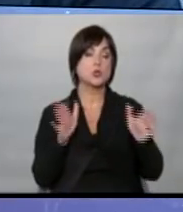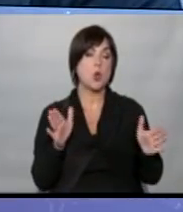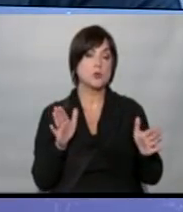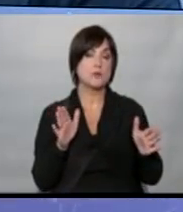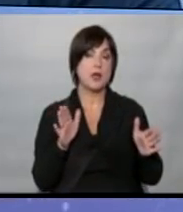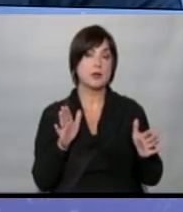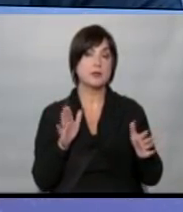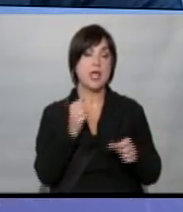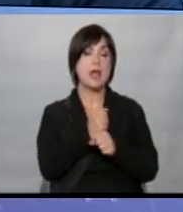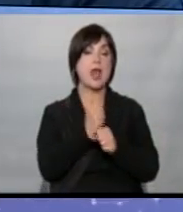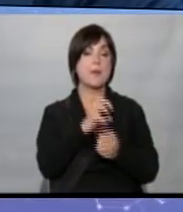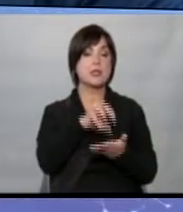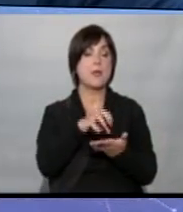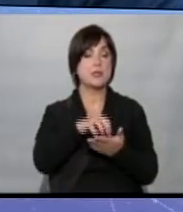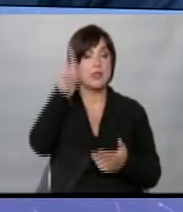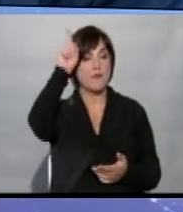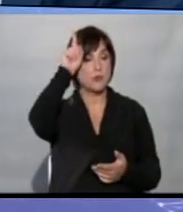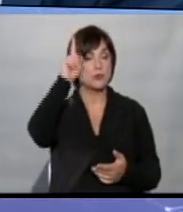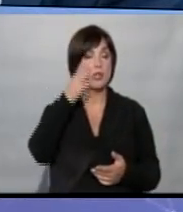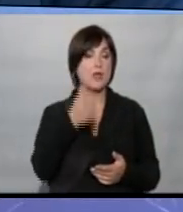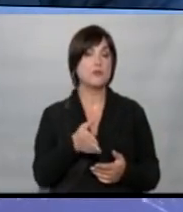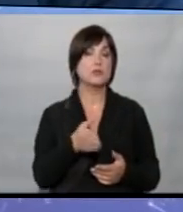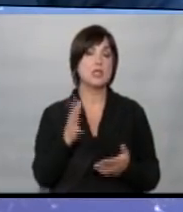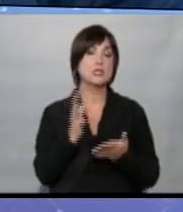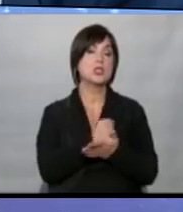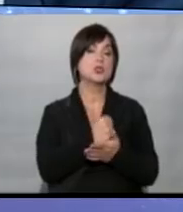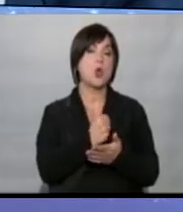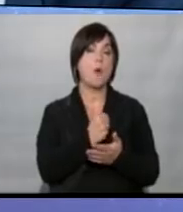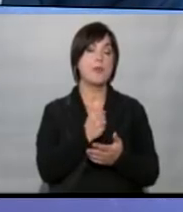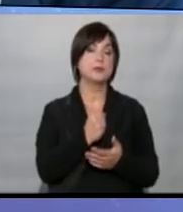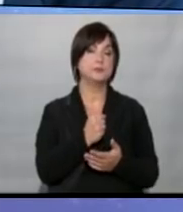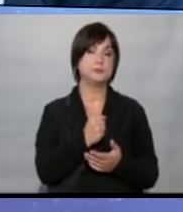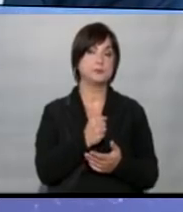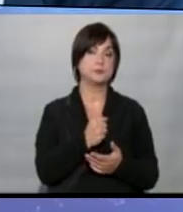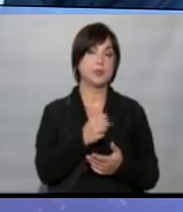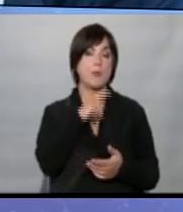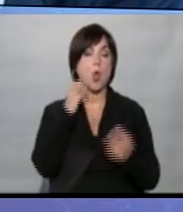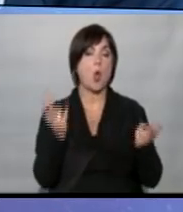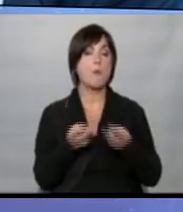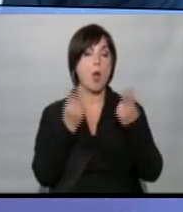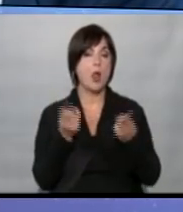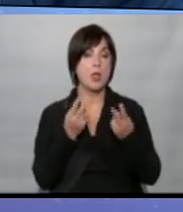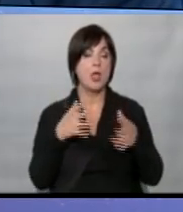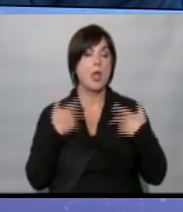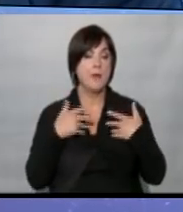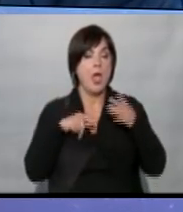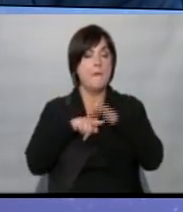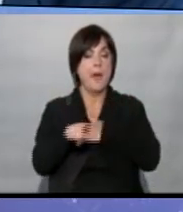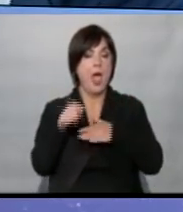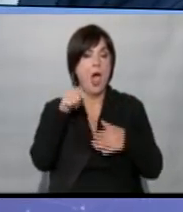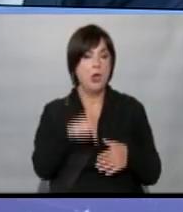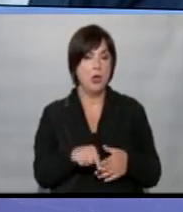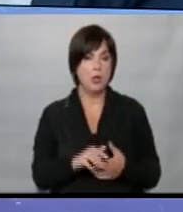значи, работни места у Германија и постапките за да се добија статус постануваат многу полесни и младите бегат од